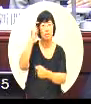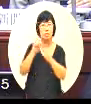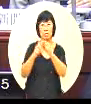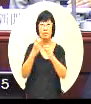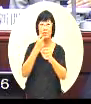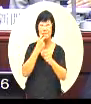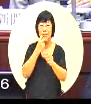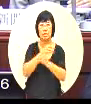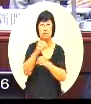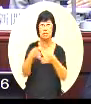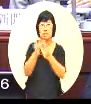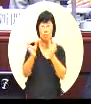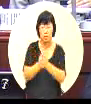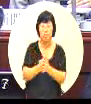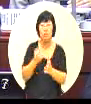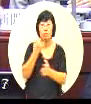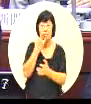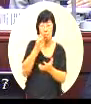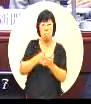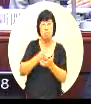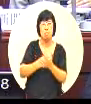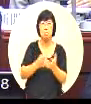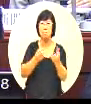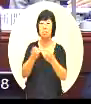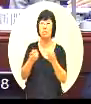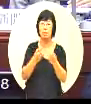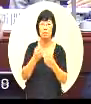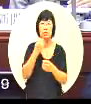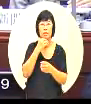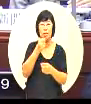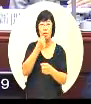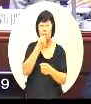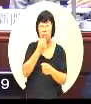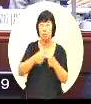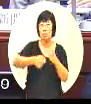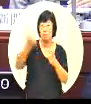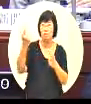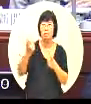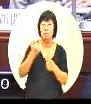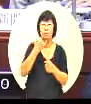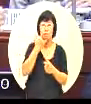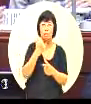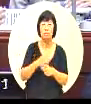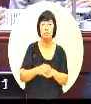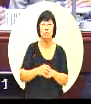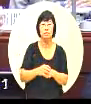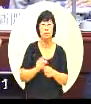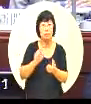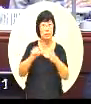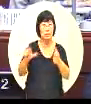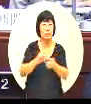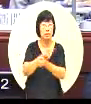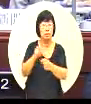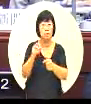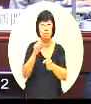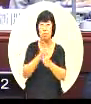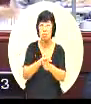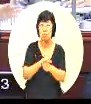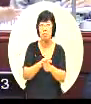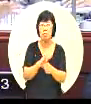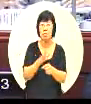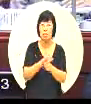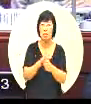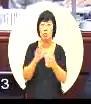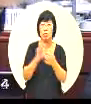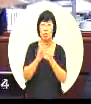这个部分严肃来讨论，我们也愿意开放在这个部分，不管是大林埔的迁村啊，或者